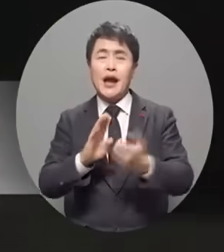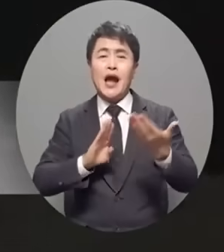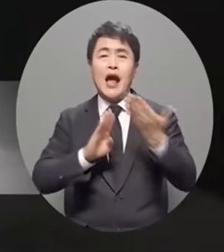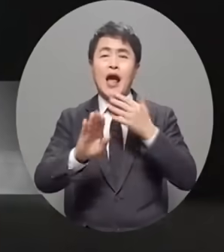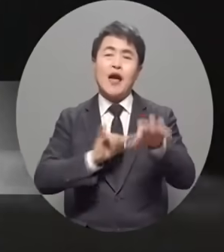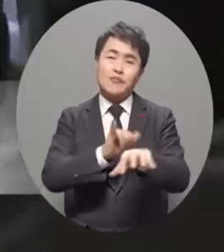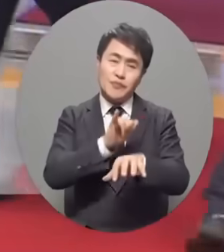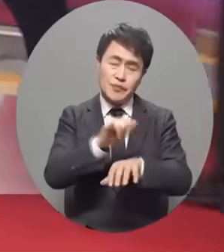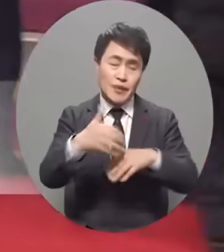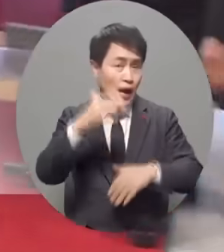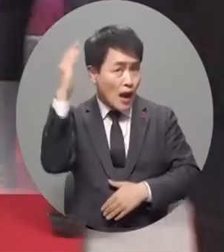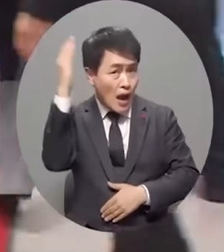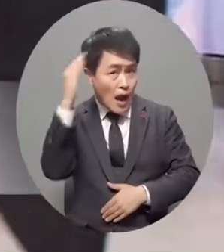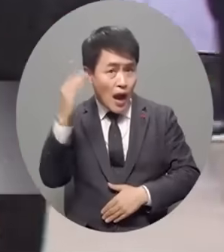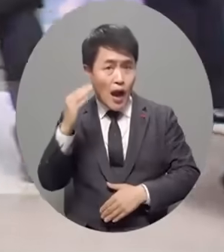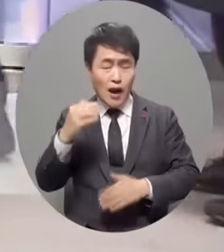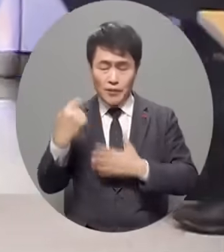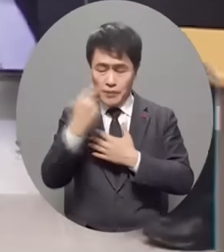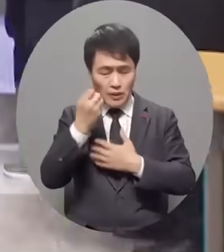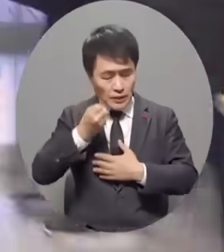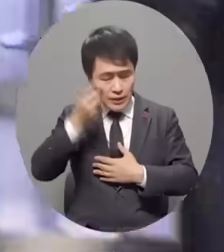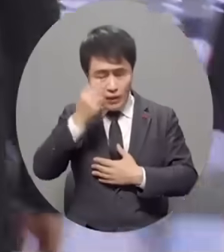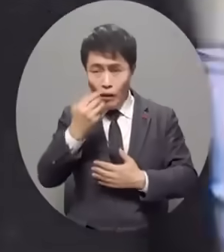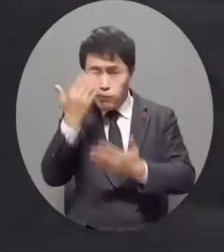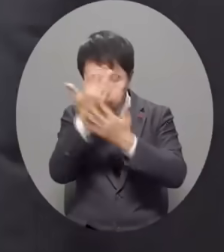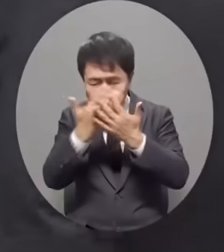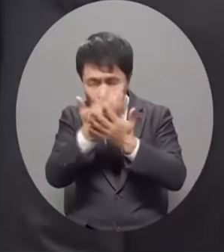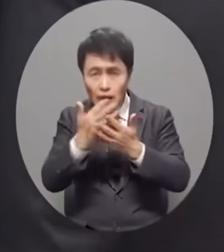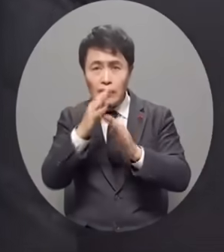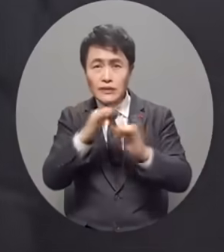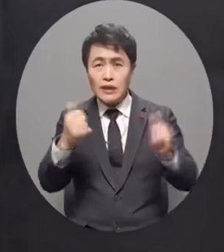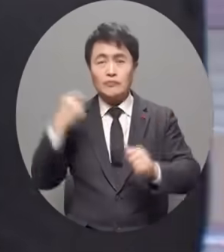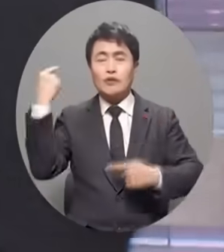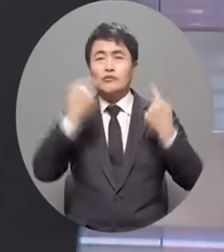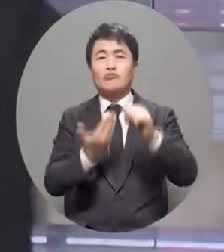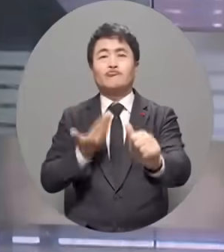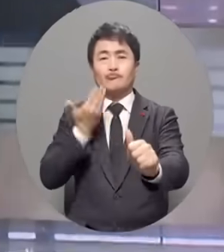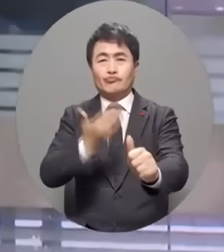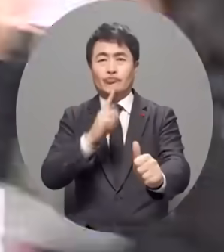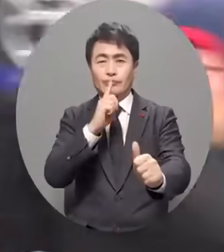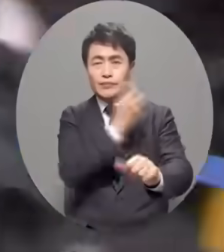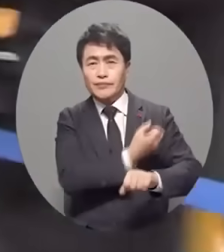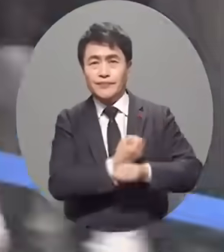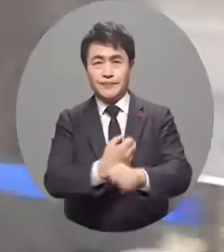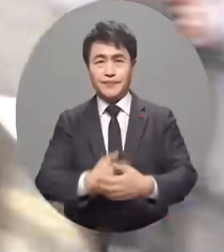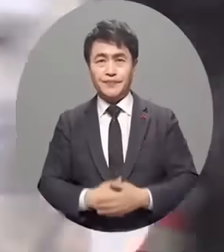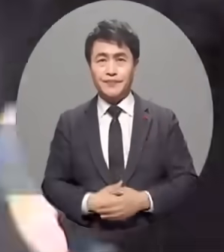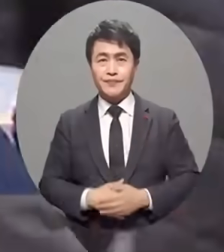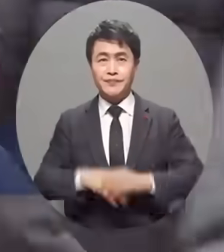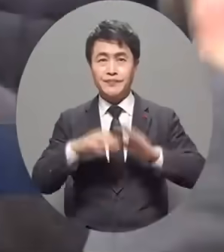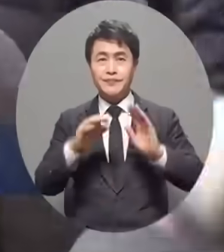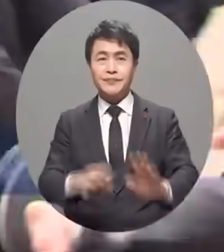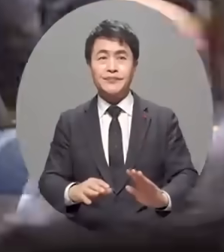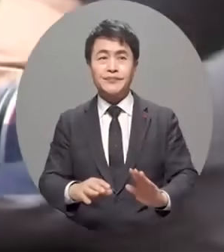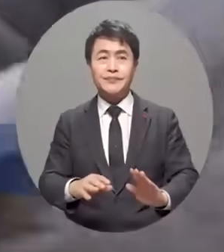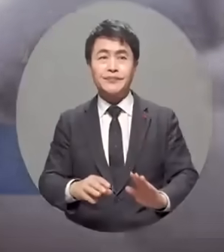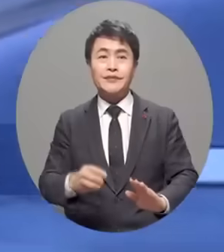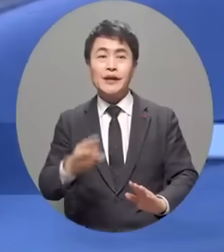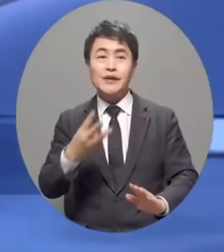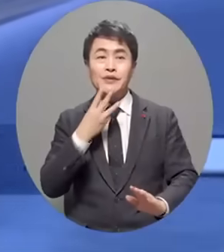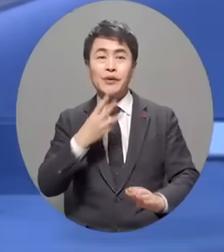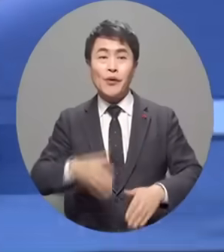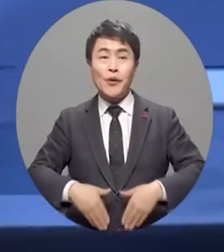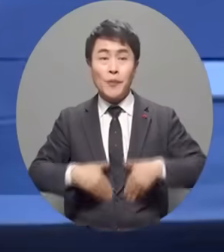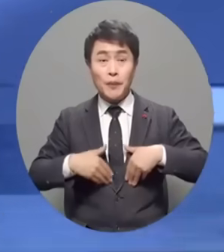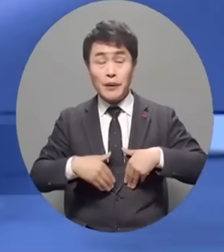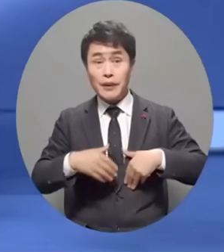생활하며 한국인 본분을 잊고 판단력이 흐려져 사람들에게 상처를 줬다고 말했습니다. 서울에 가면 그냥 혼자라서 어떻게